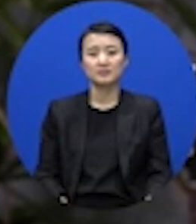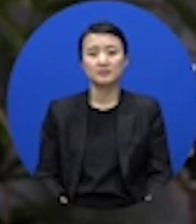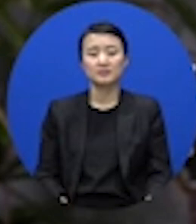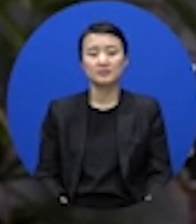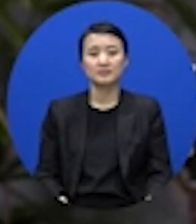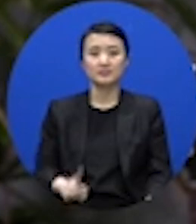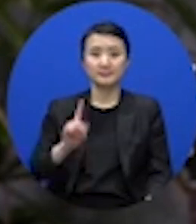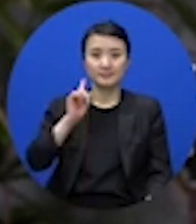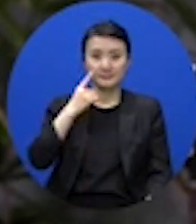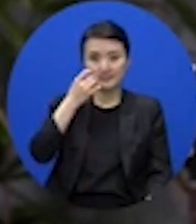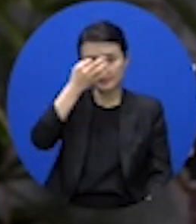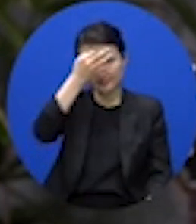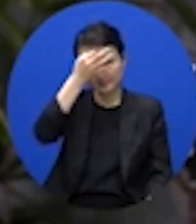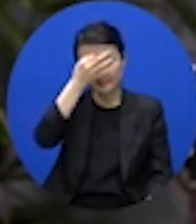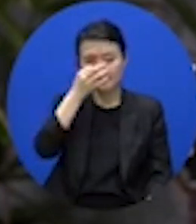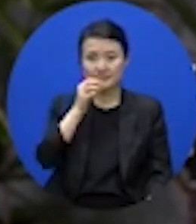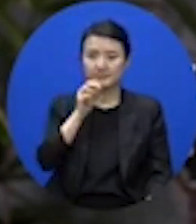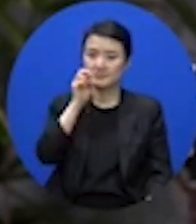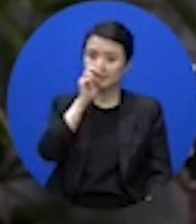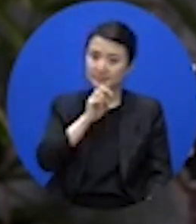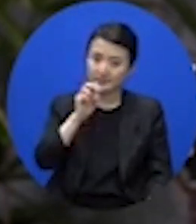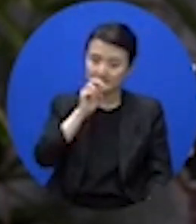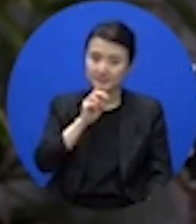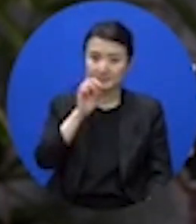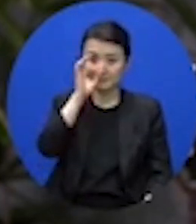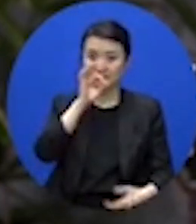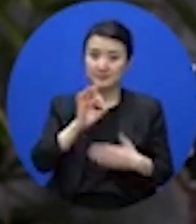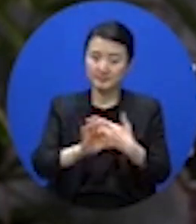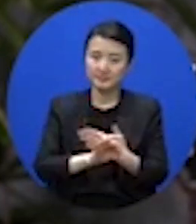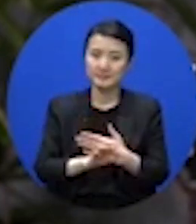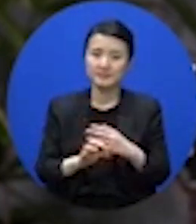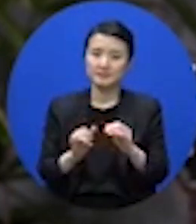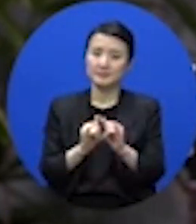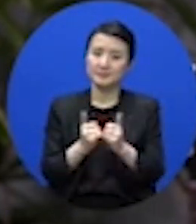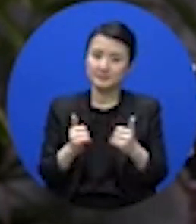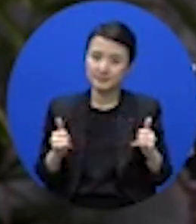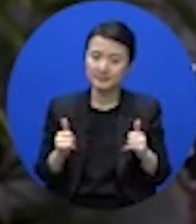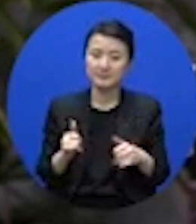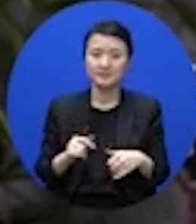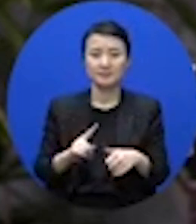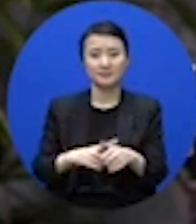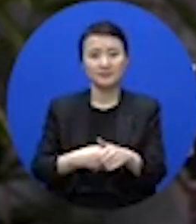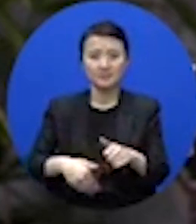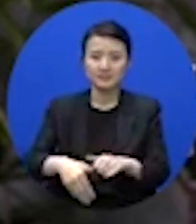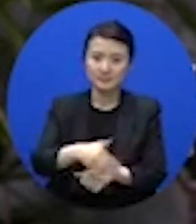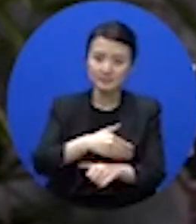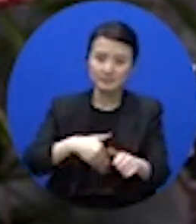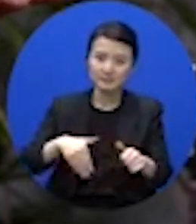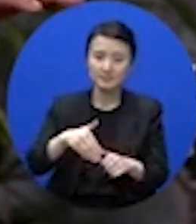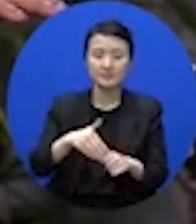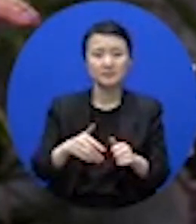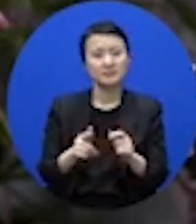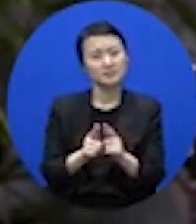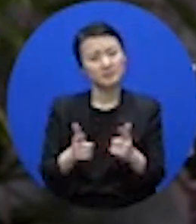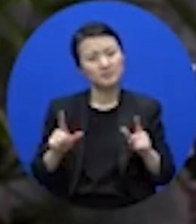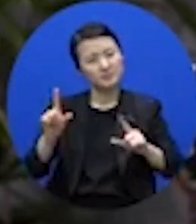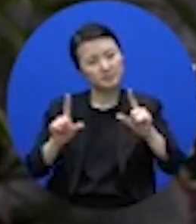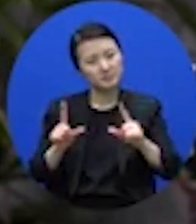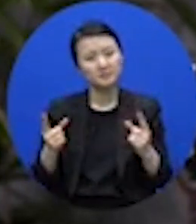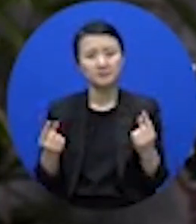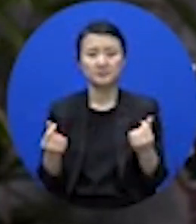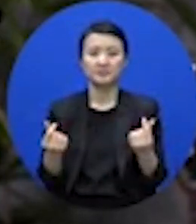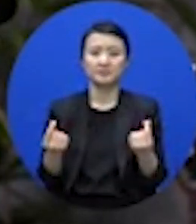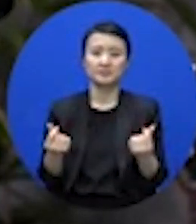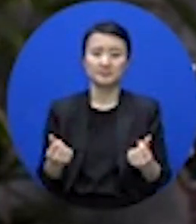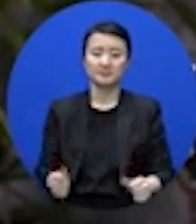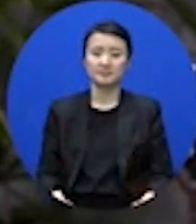사람과 자연과 예술과 이런 것들이 참 닮아 있어요.